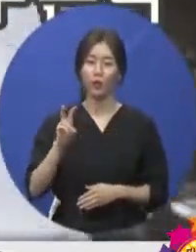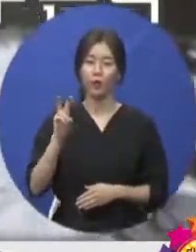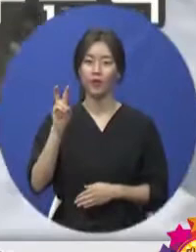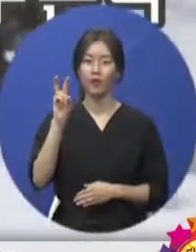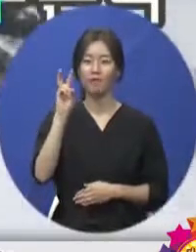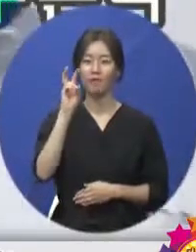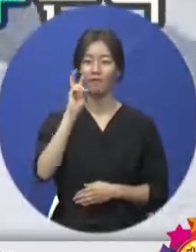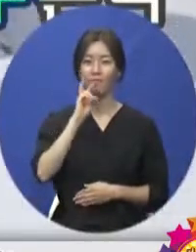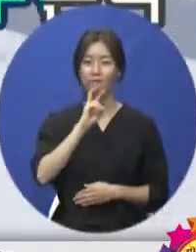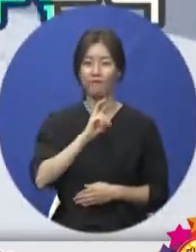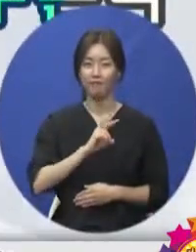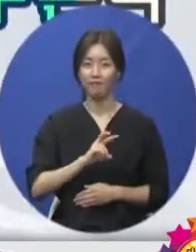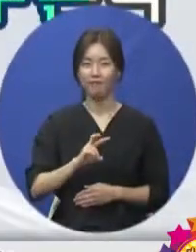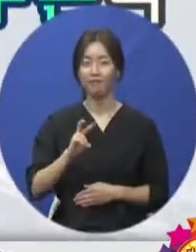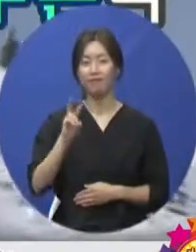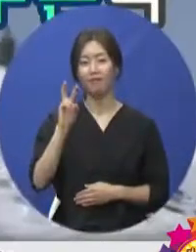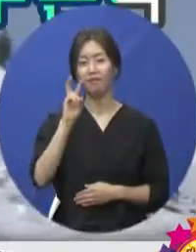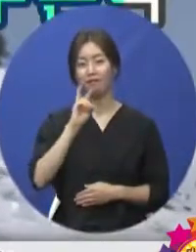노래